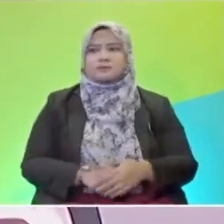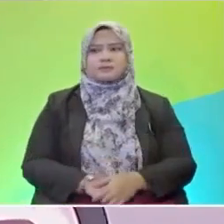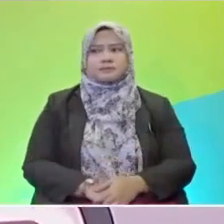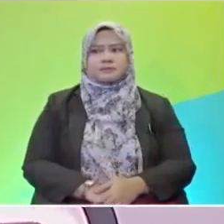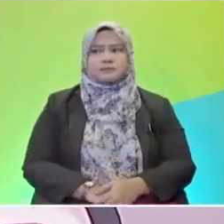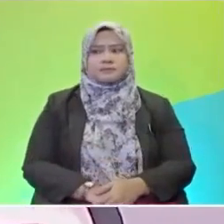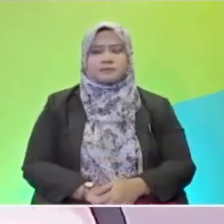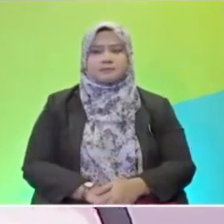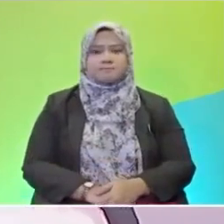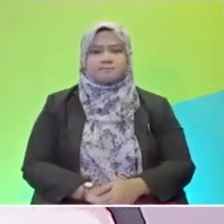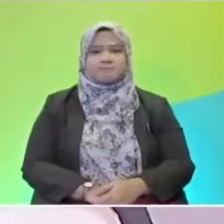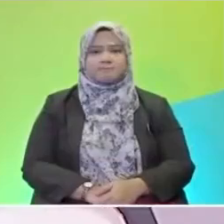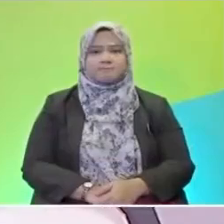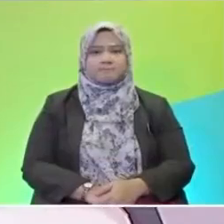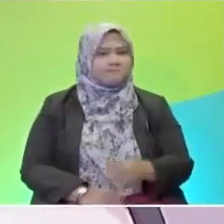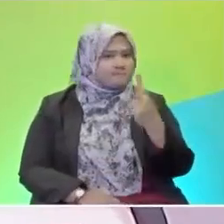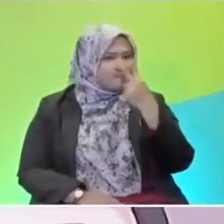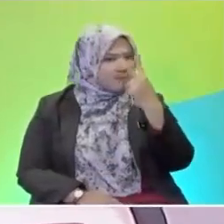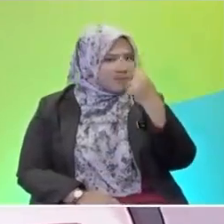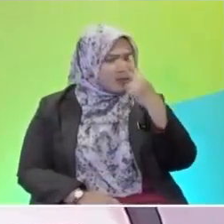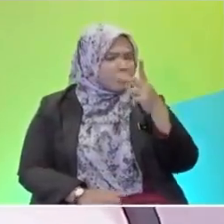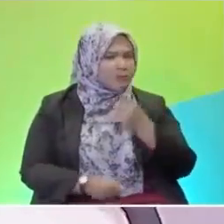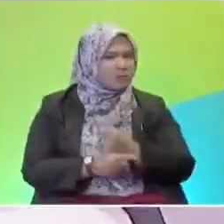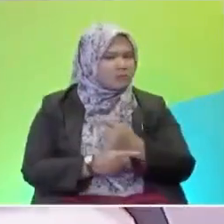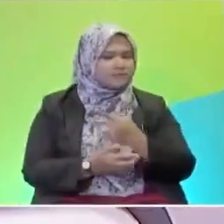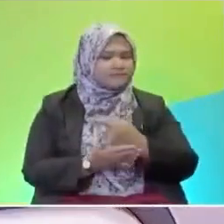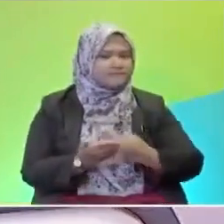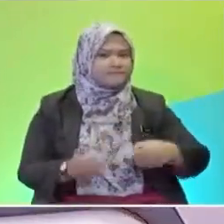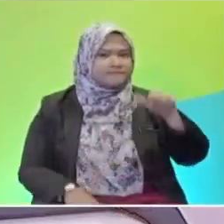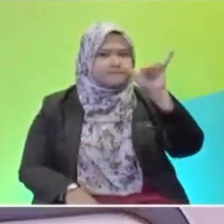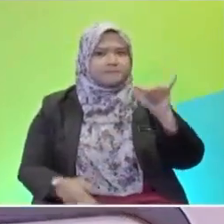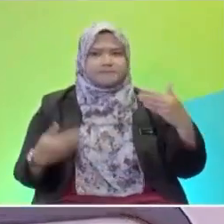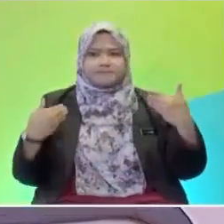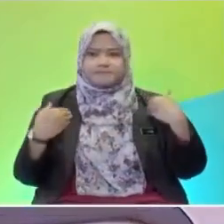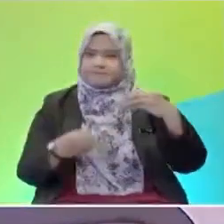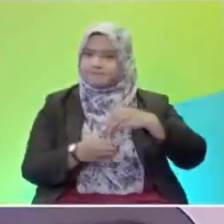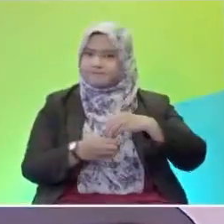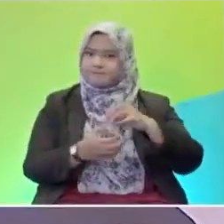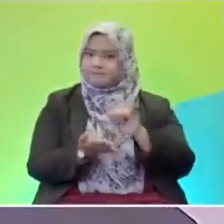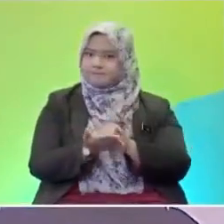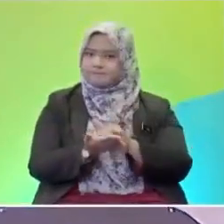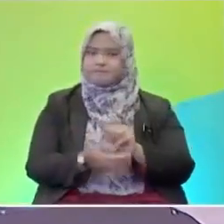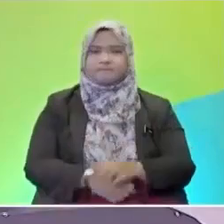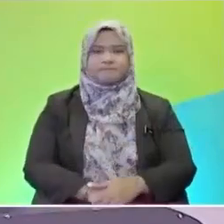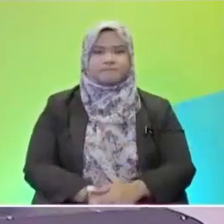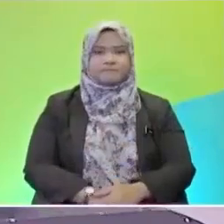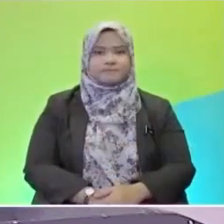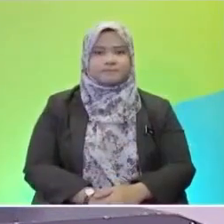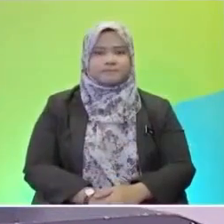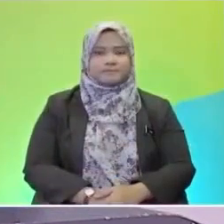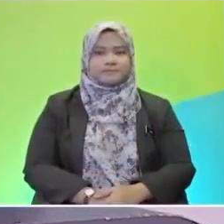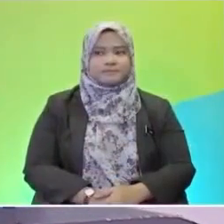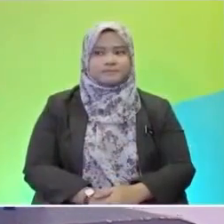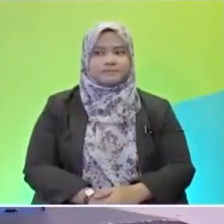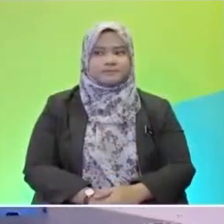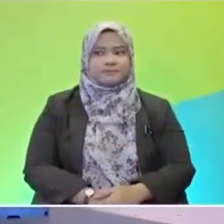kepada murid-murid yang sedang menuntut supaya dapat menyasak dapat mengetahui apakah sebenarnya objek yang terdapat